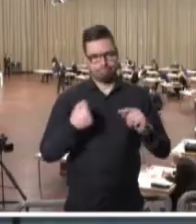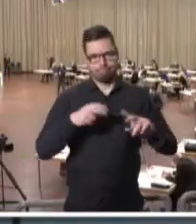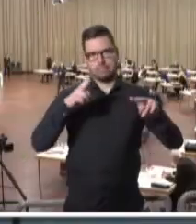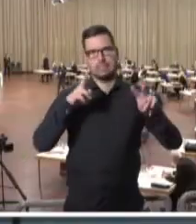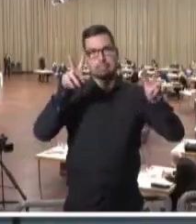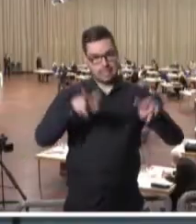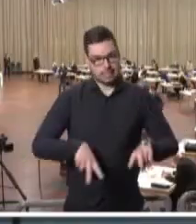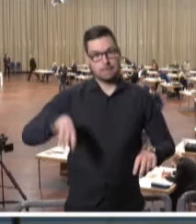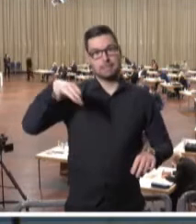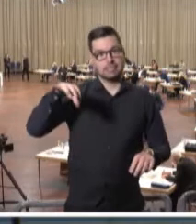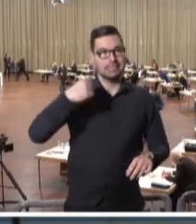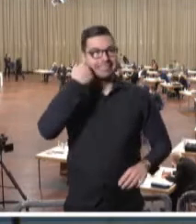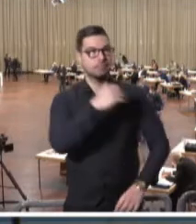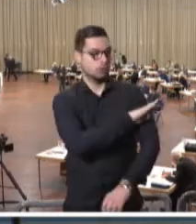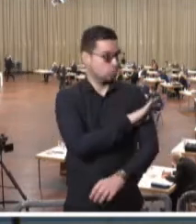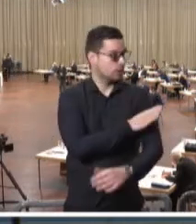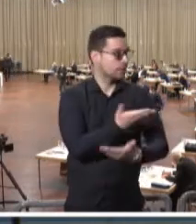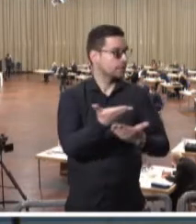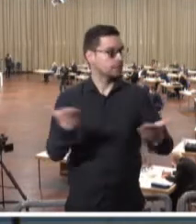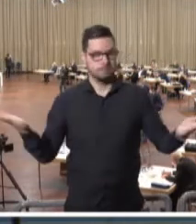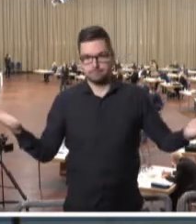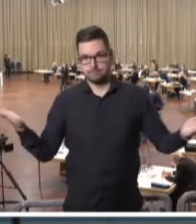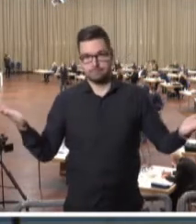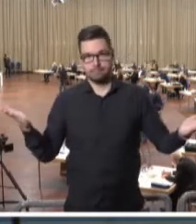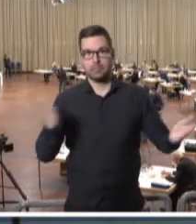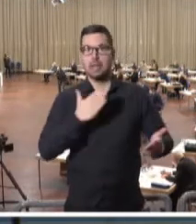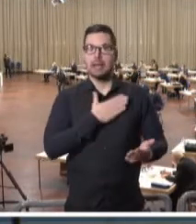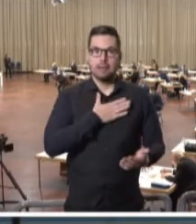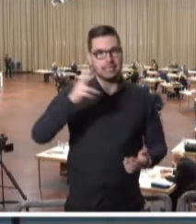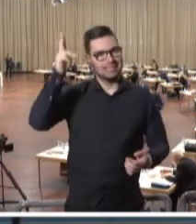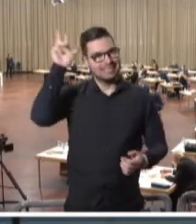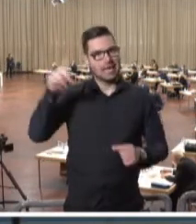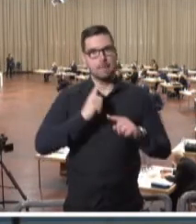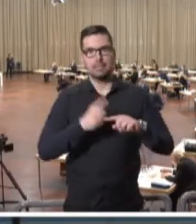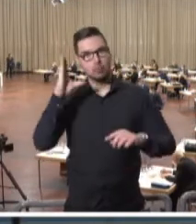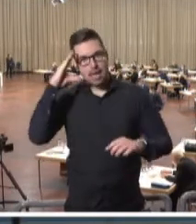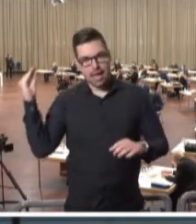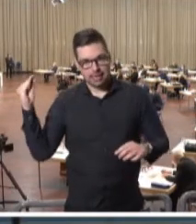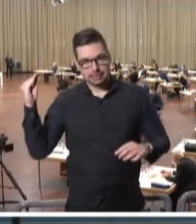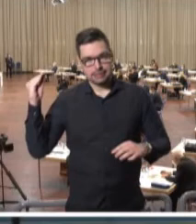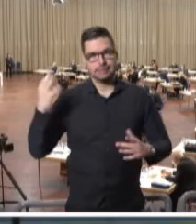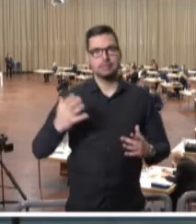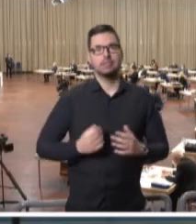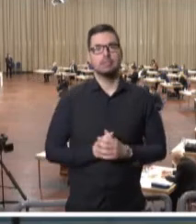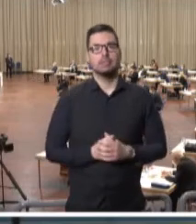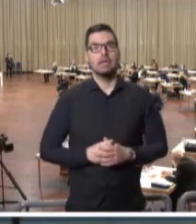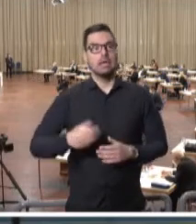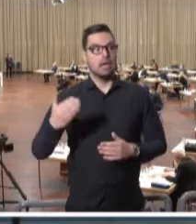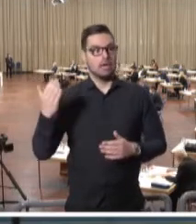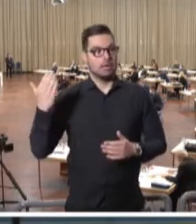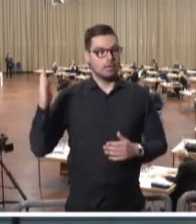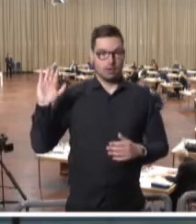verehrter Herr Präsident, liebe Kolleginnen und Kollegen, meine sehr verehrten Damen und Herren, mit der